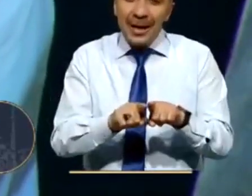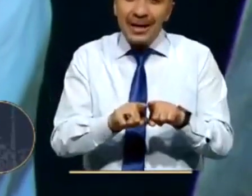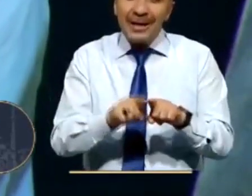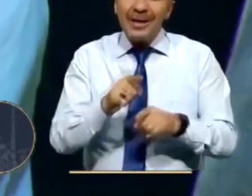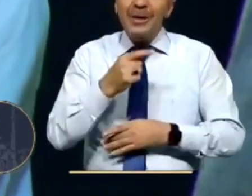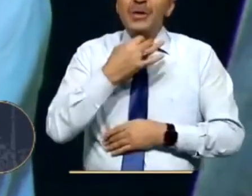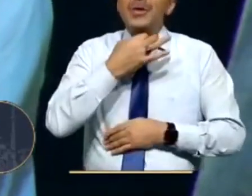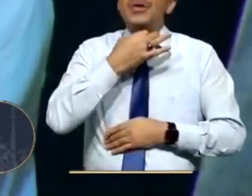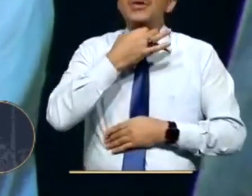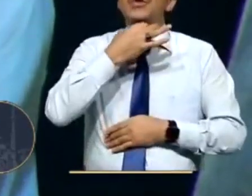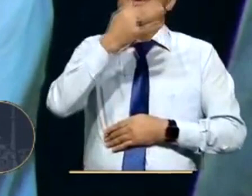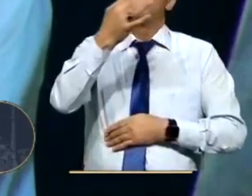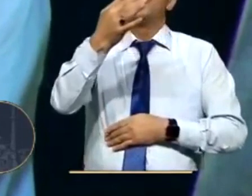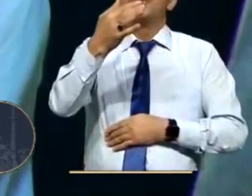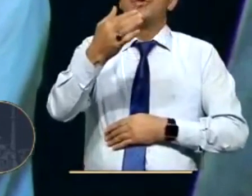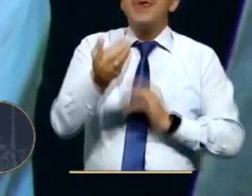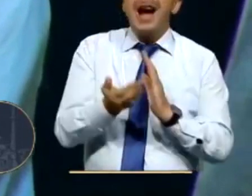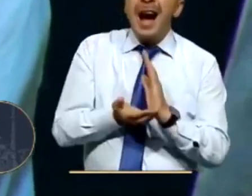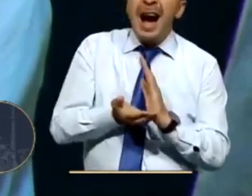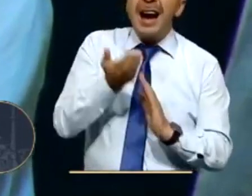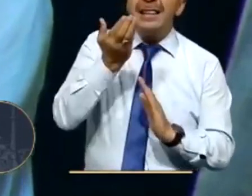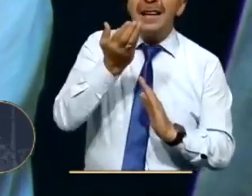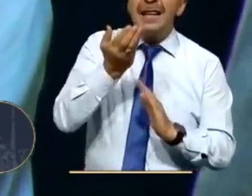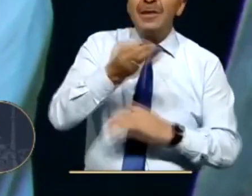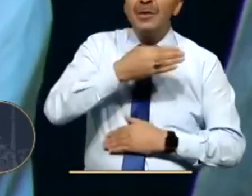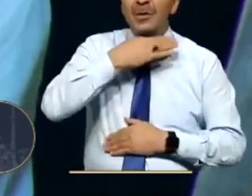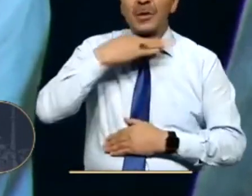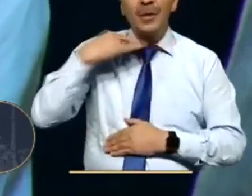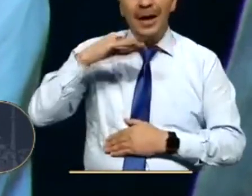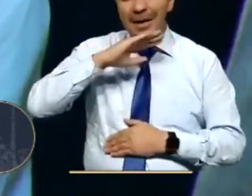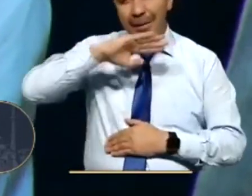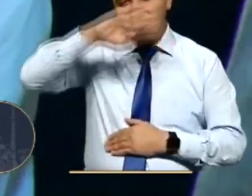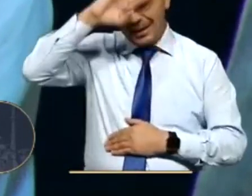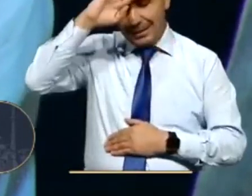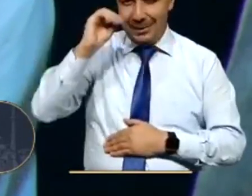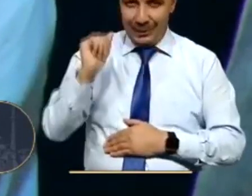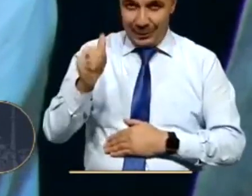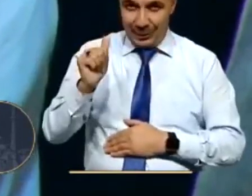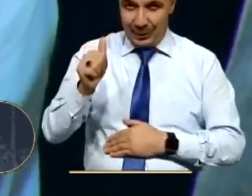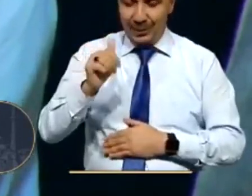şükrümüzü artıran Kurban Bayramı günüdür.